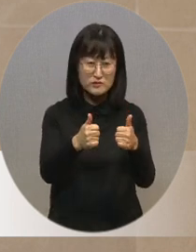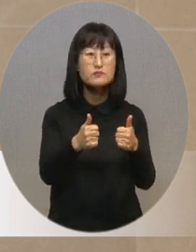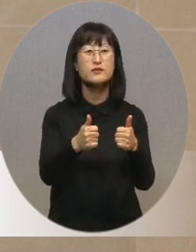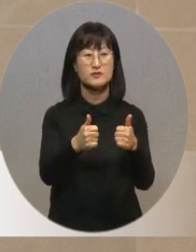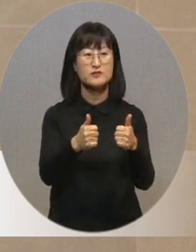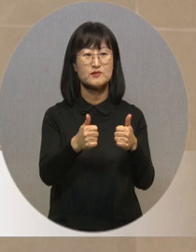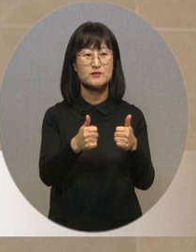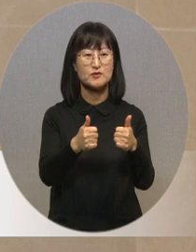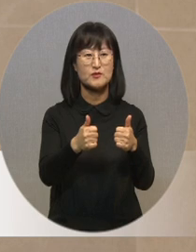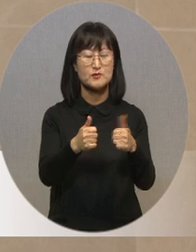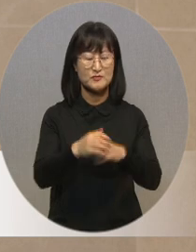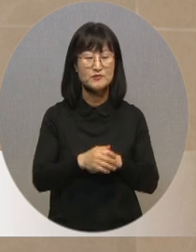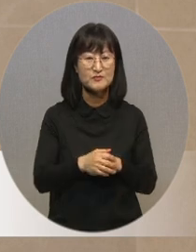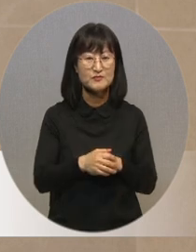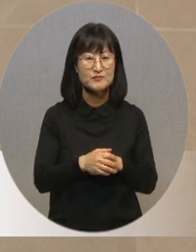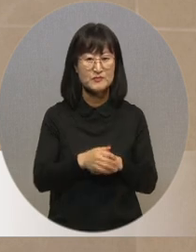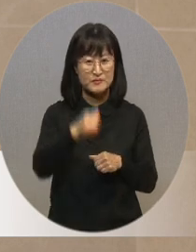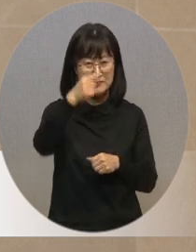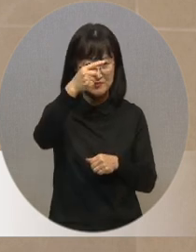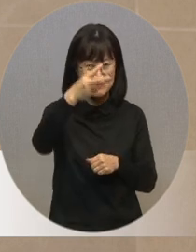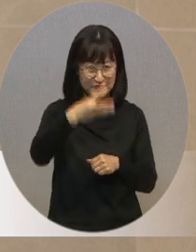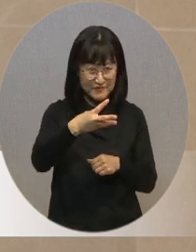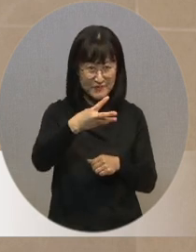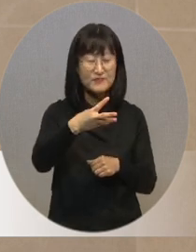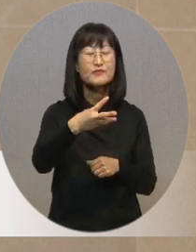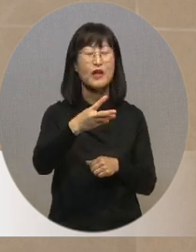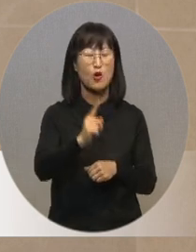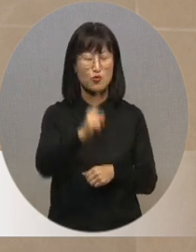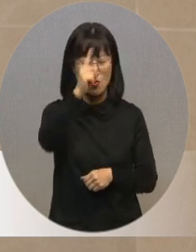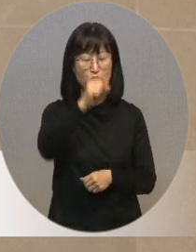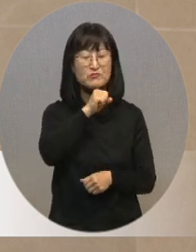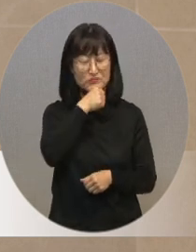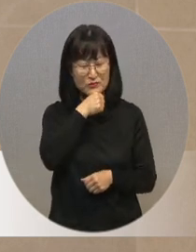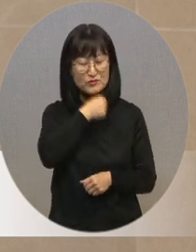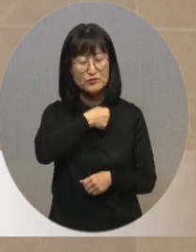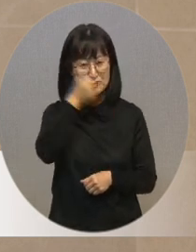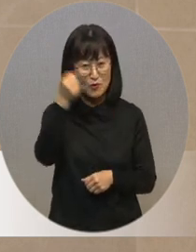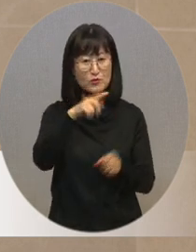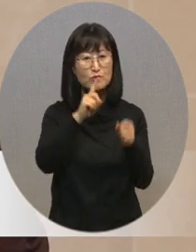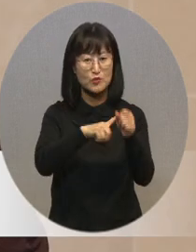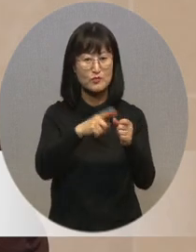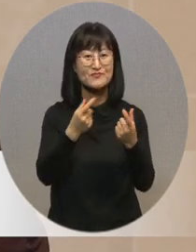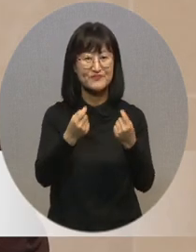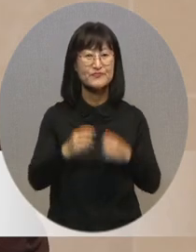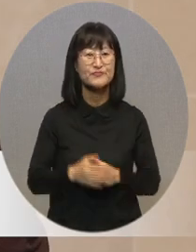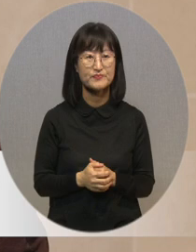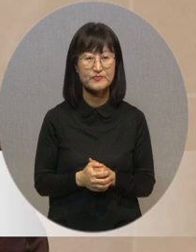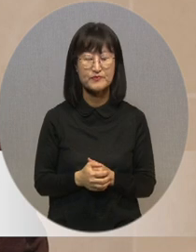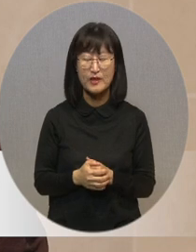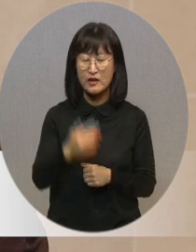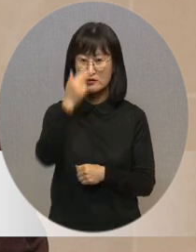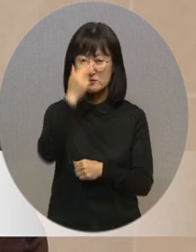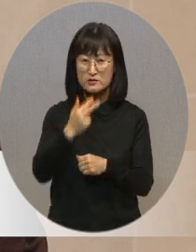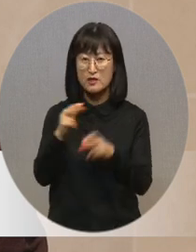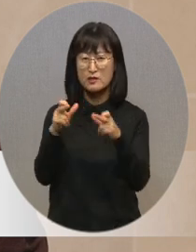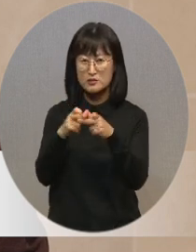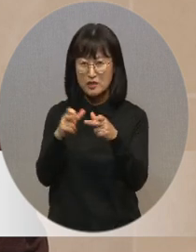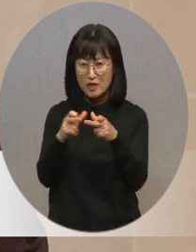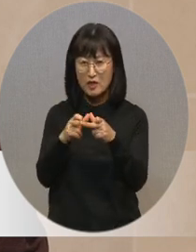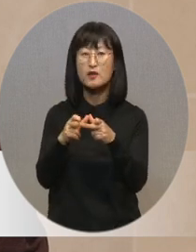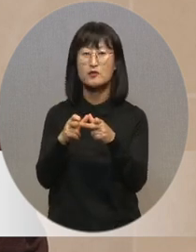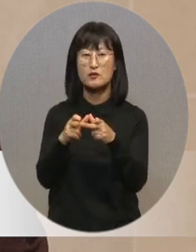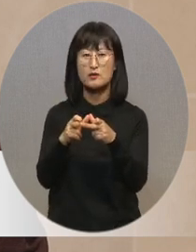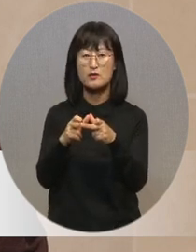하고는 열심히 해서 이 순위권 안에 드는 것이 목표입니다. 모든 시각장애인들이